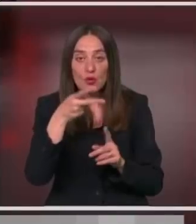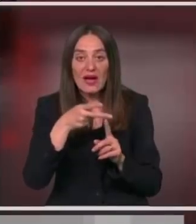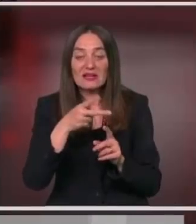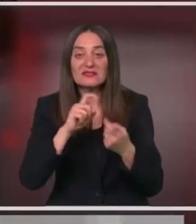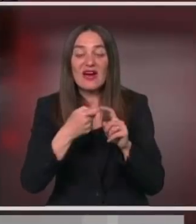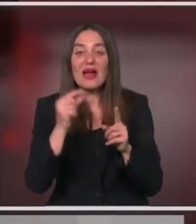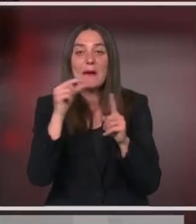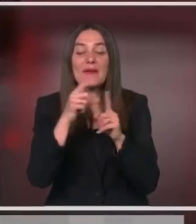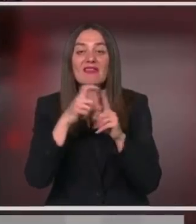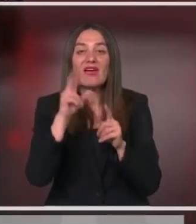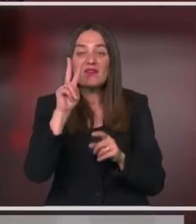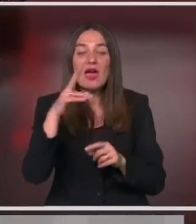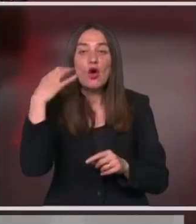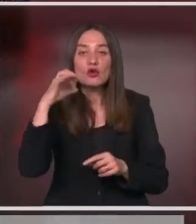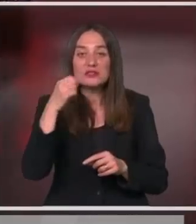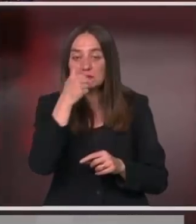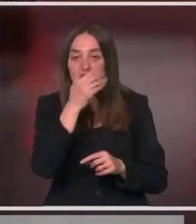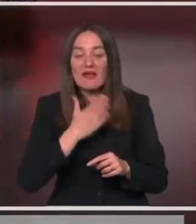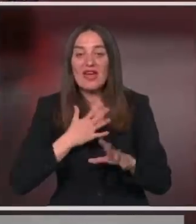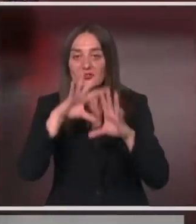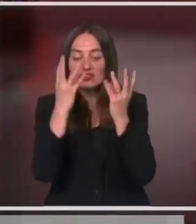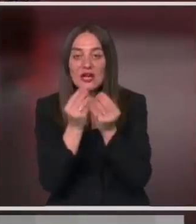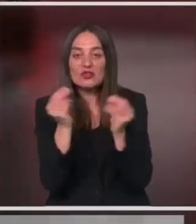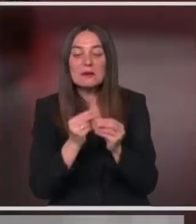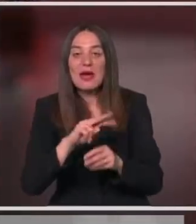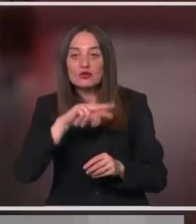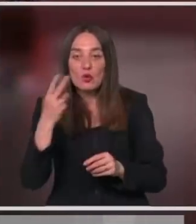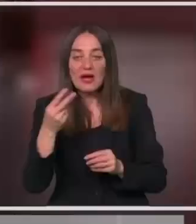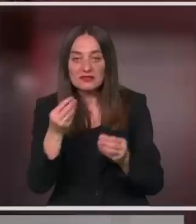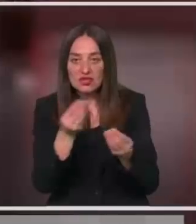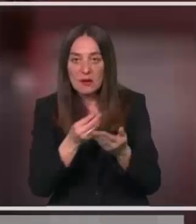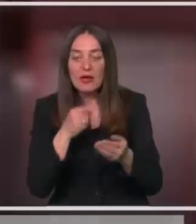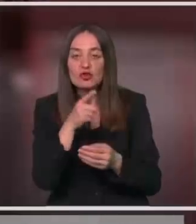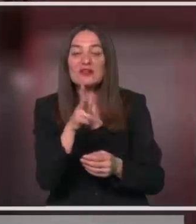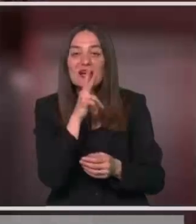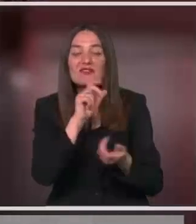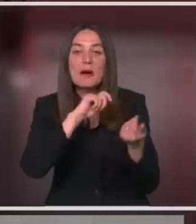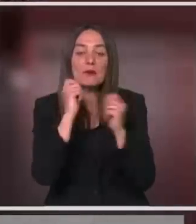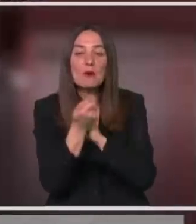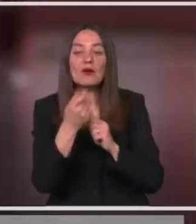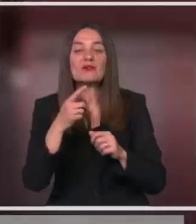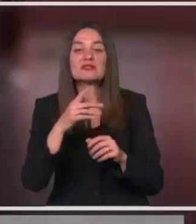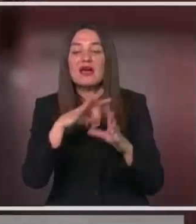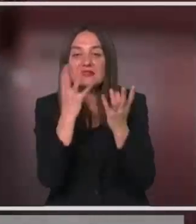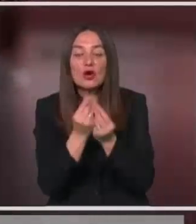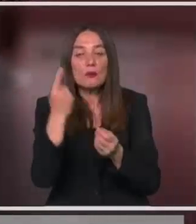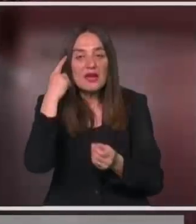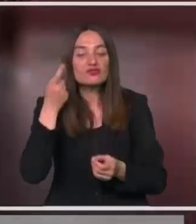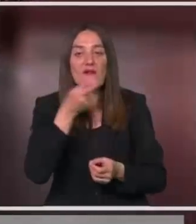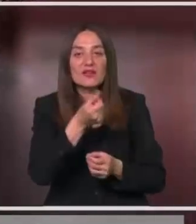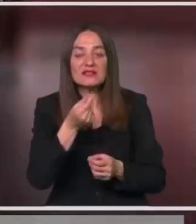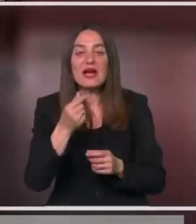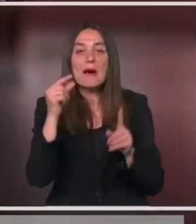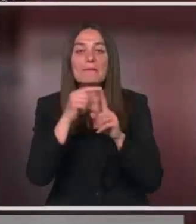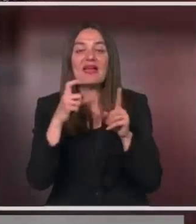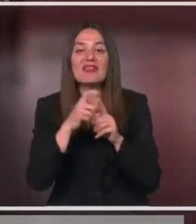PDV-a. Osim što je naš ceo sistem drugačije koncipiran, dakle to zahteva promenu celokupnog načina finansiranja, PDV